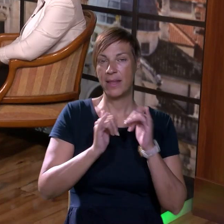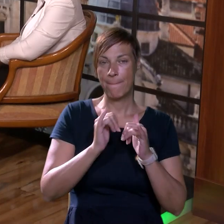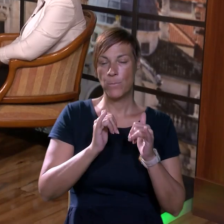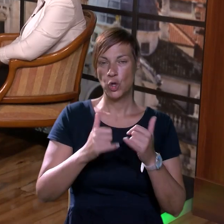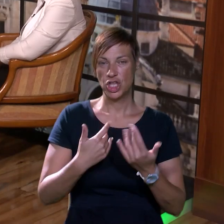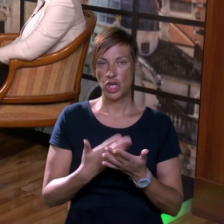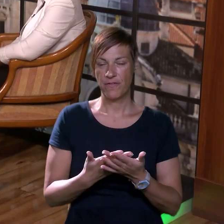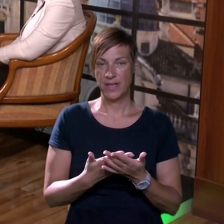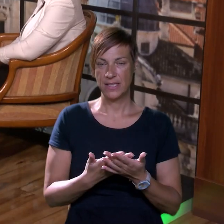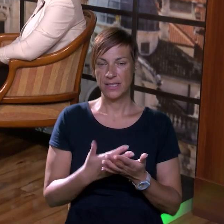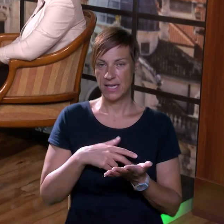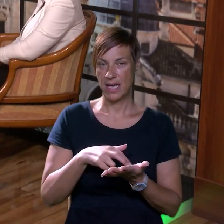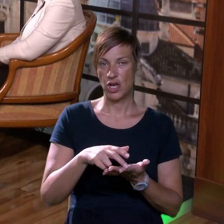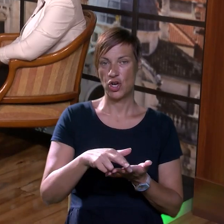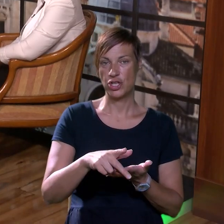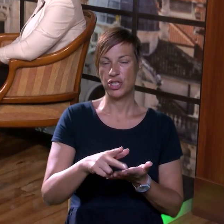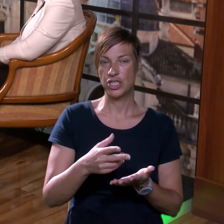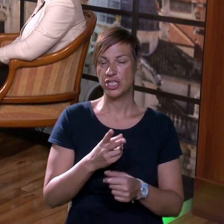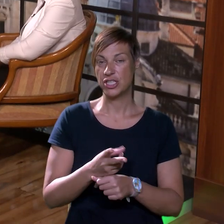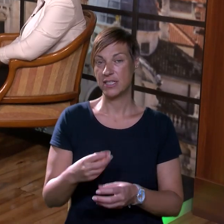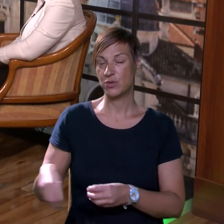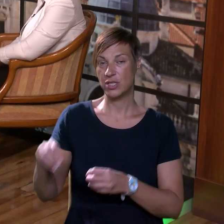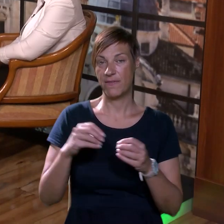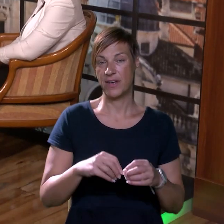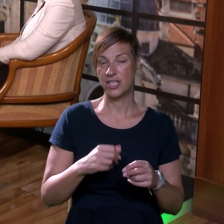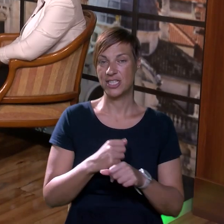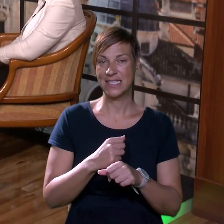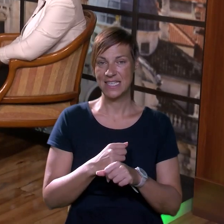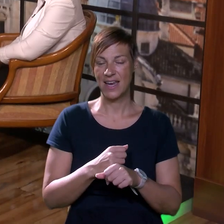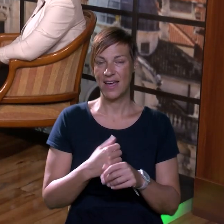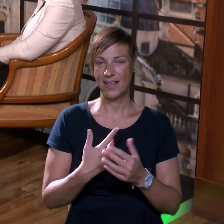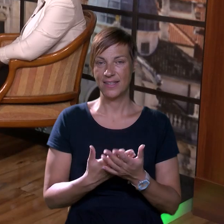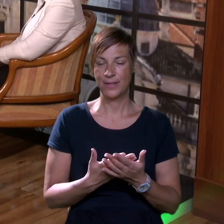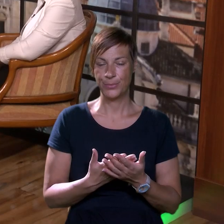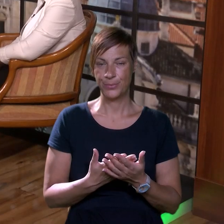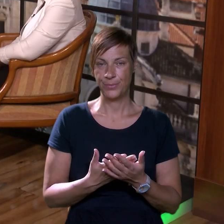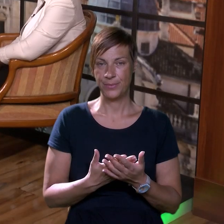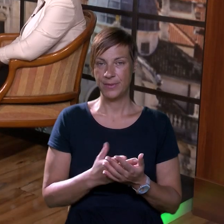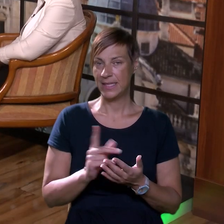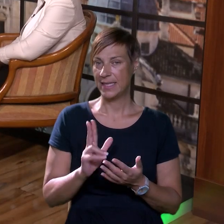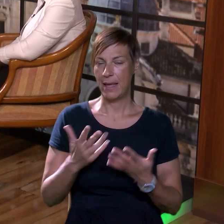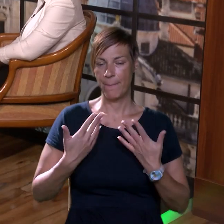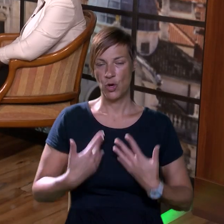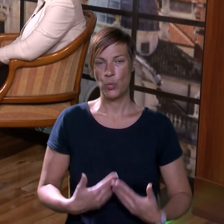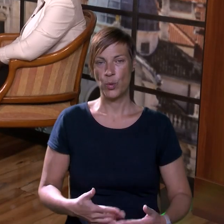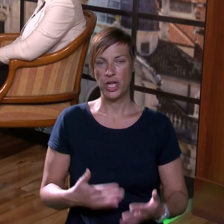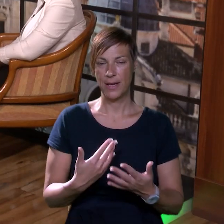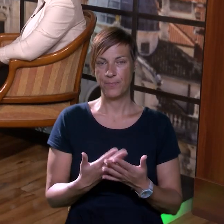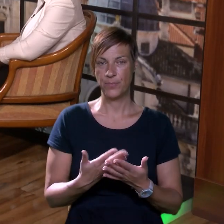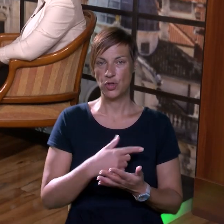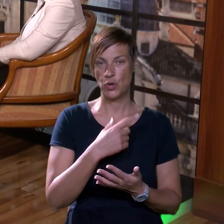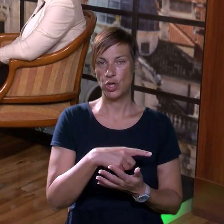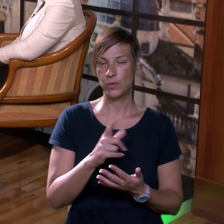putovat na hodočašća iz dežurstva, vraćat se, ponovo raditi. Nema umora.